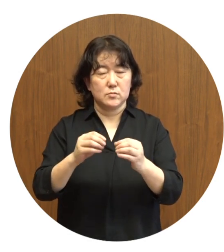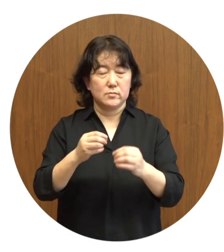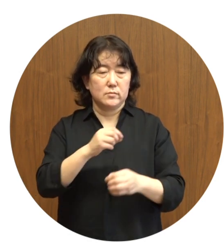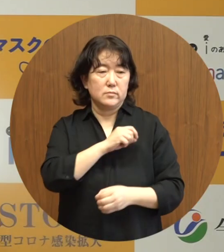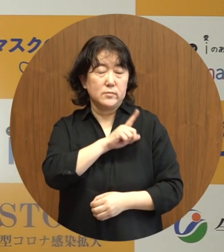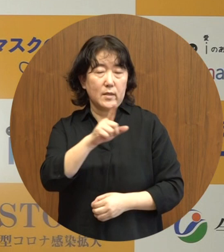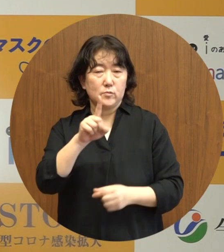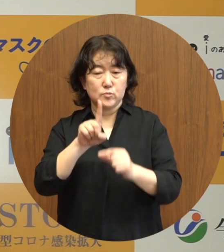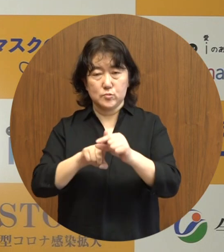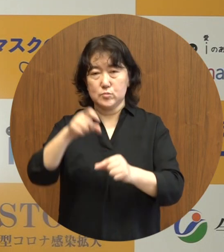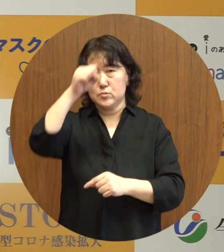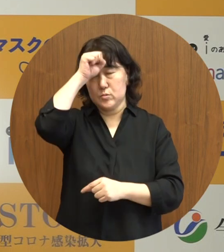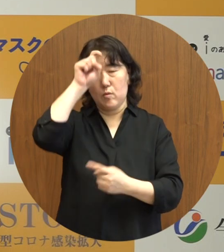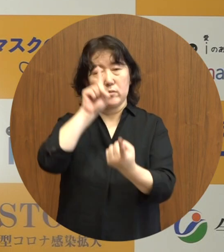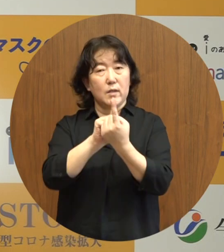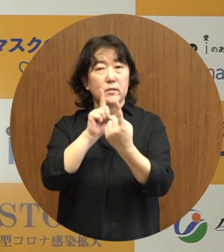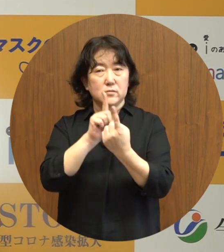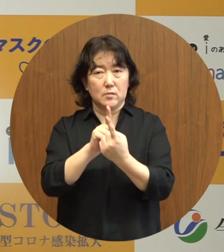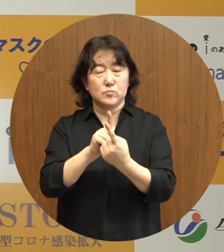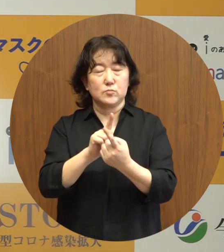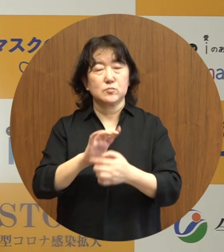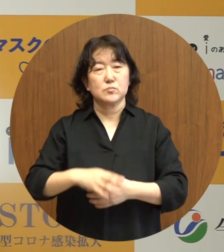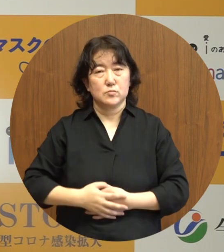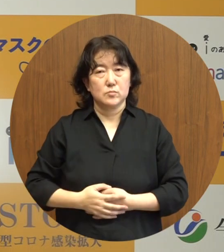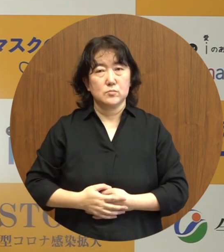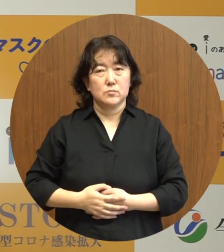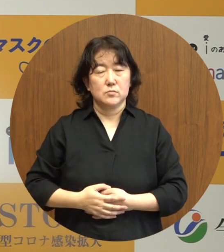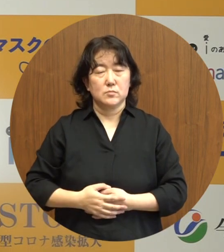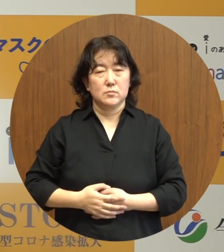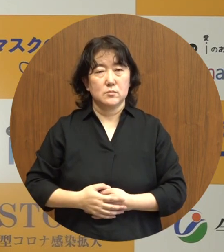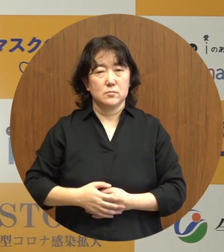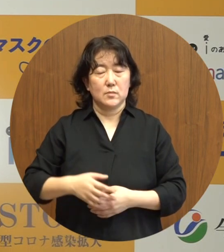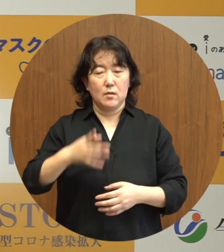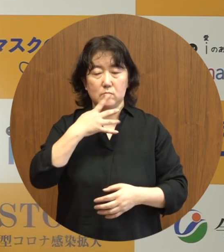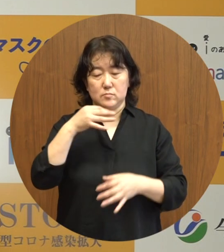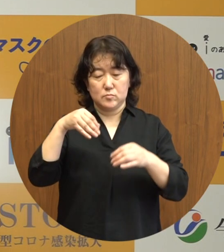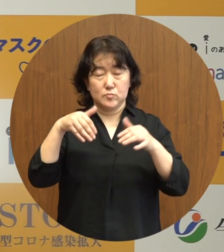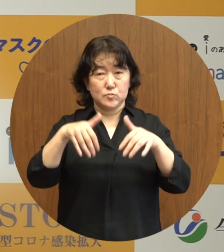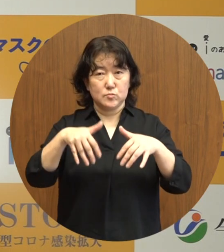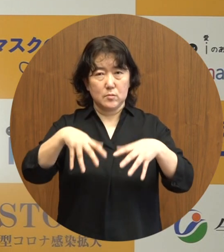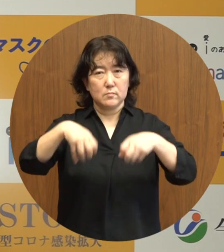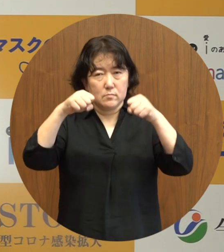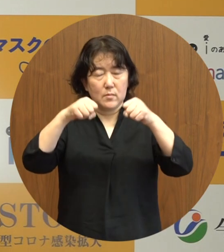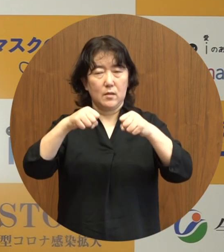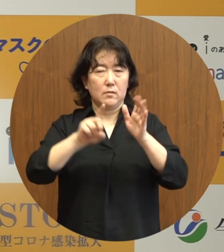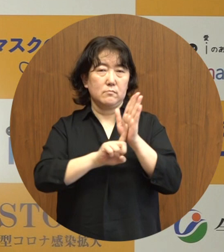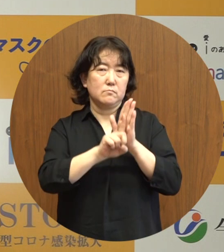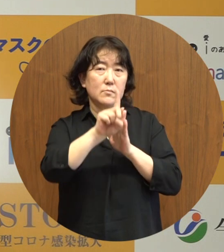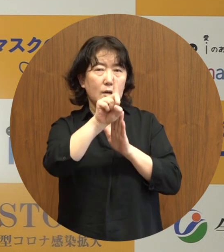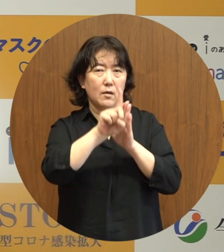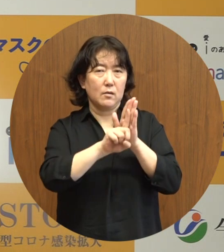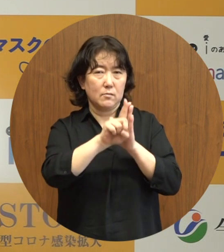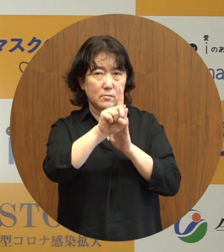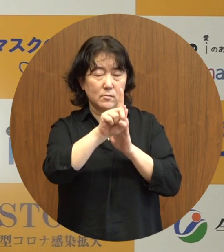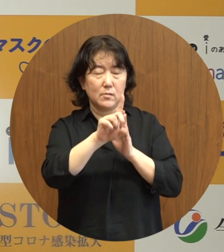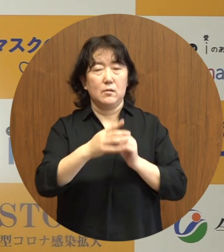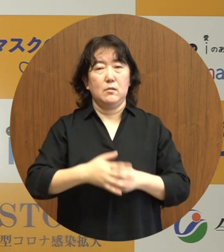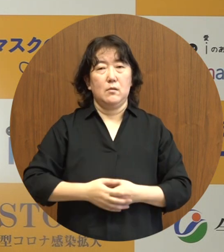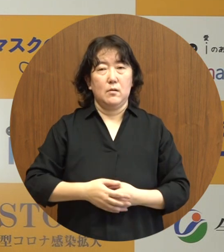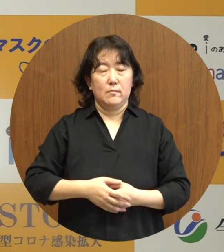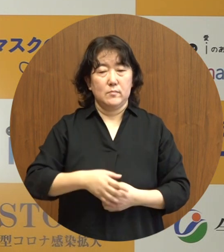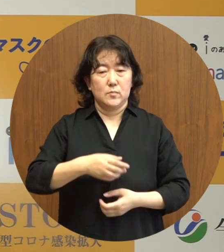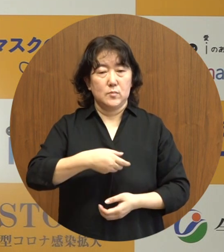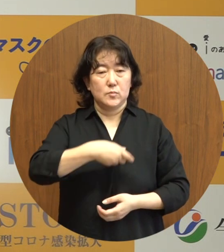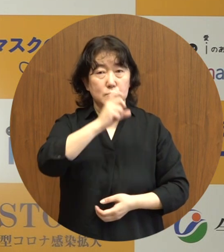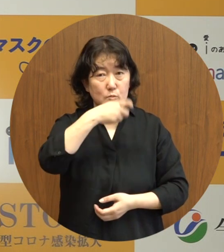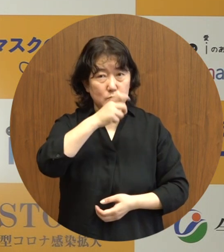です。梅雨が明けました。気温が一気に上昇します。暑さを避け、こまめな水分塩